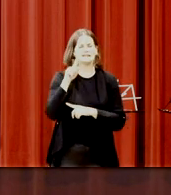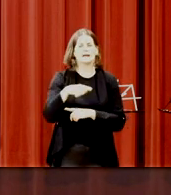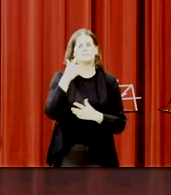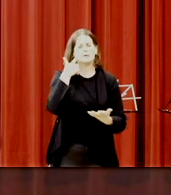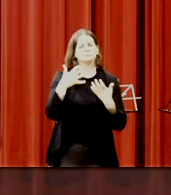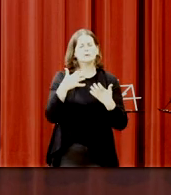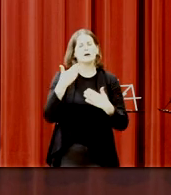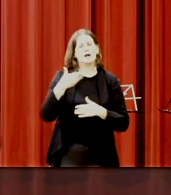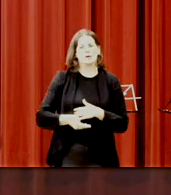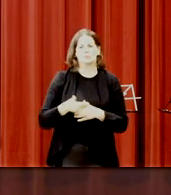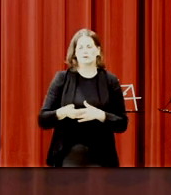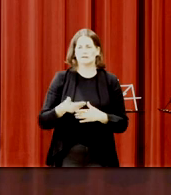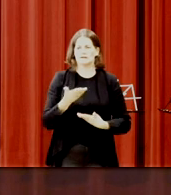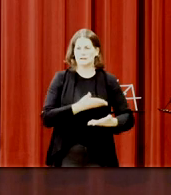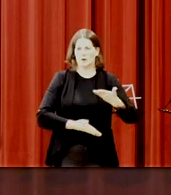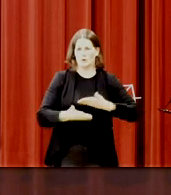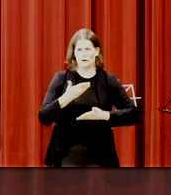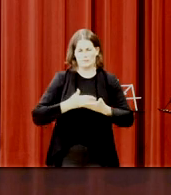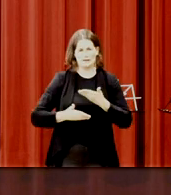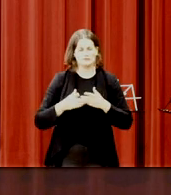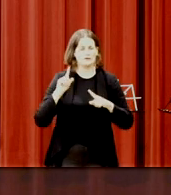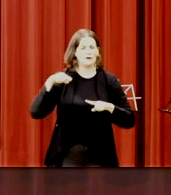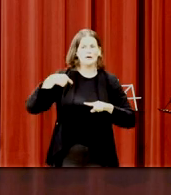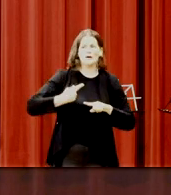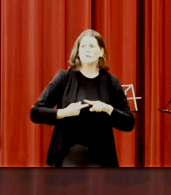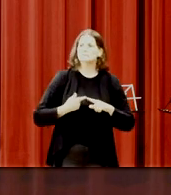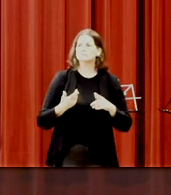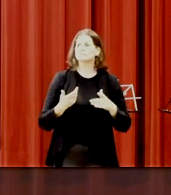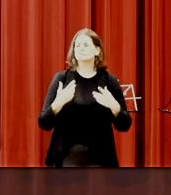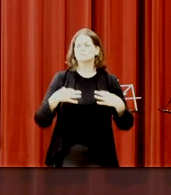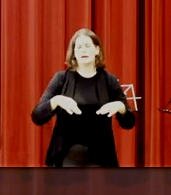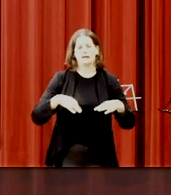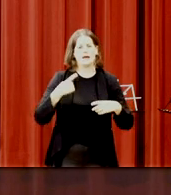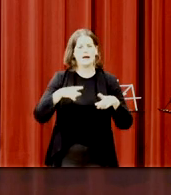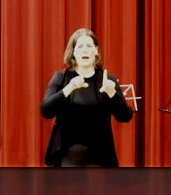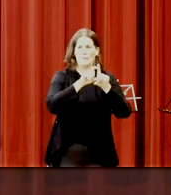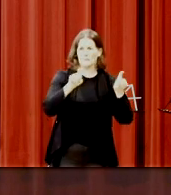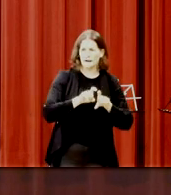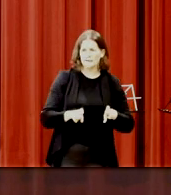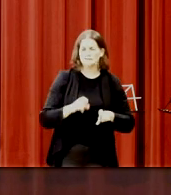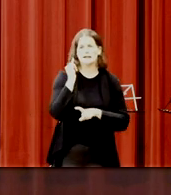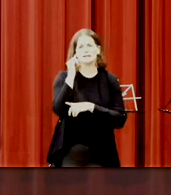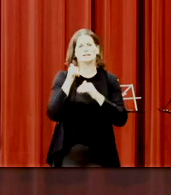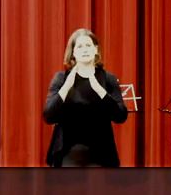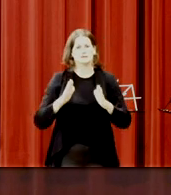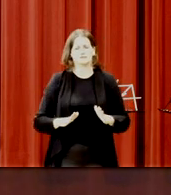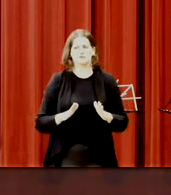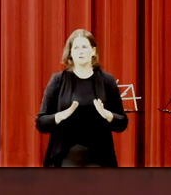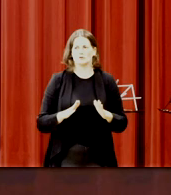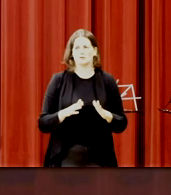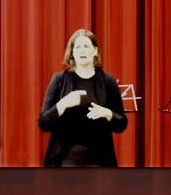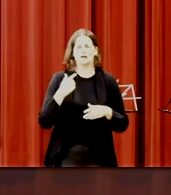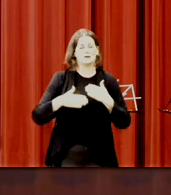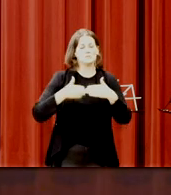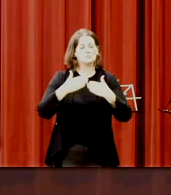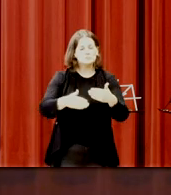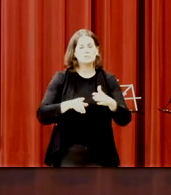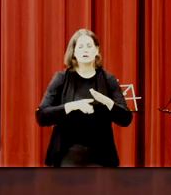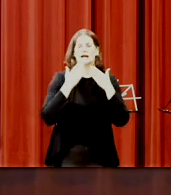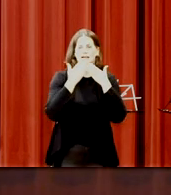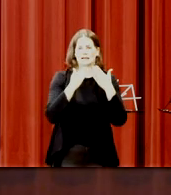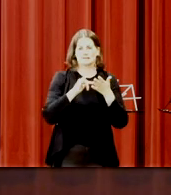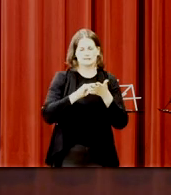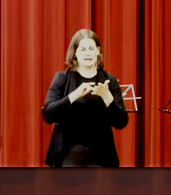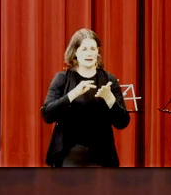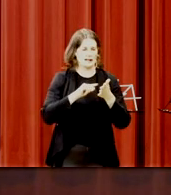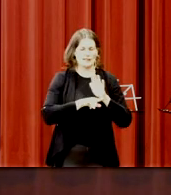que anirà més en el desenvolupament del pla triennal. Col·laboració que m'han sentit dir en algunes ocasions, de fet no he perdut cap ocasió de dir-ho, ha de